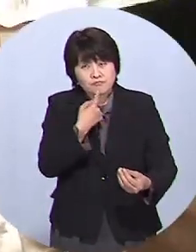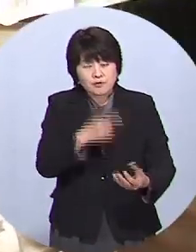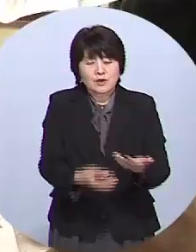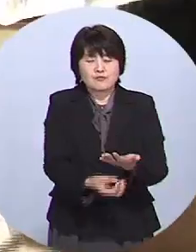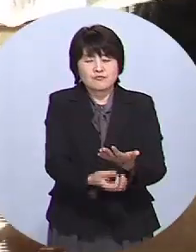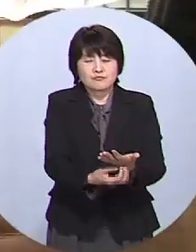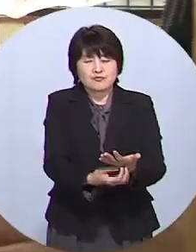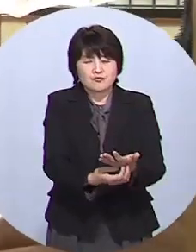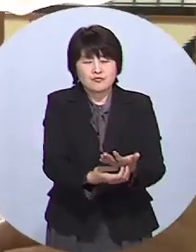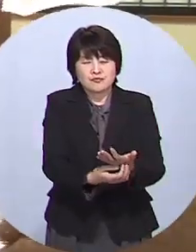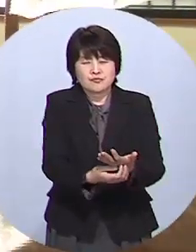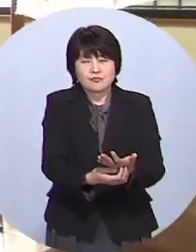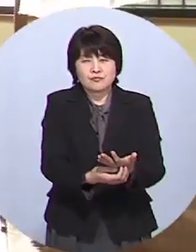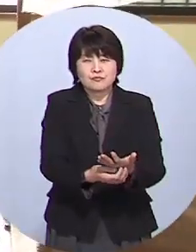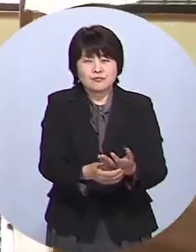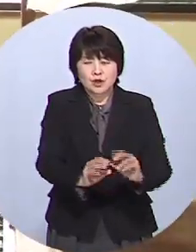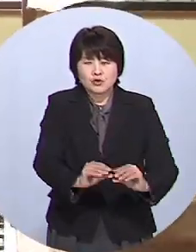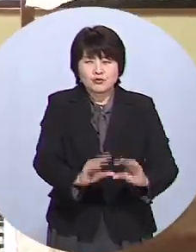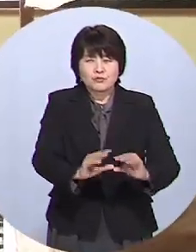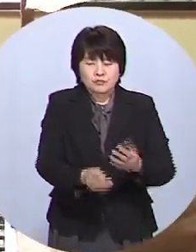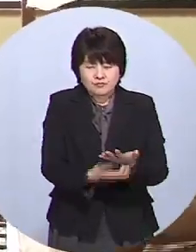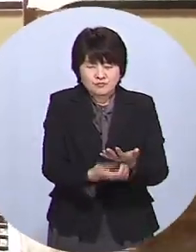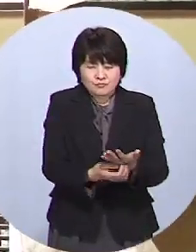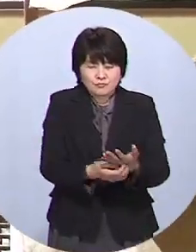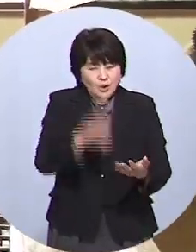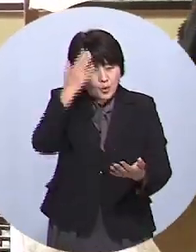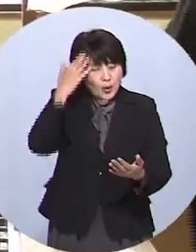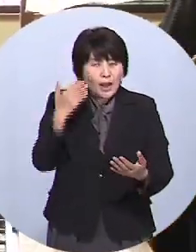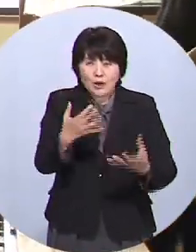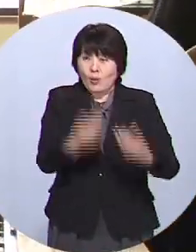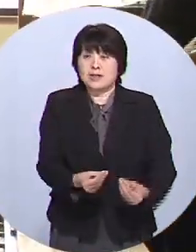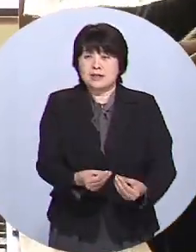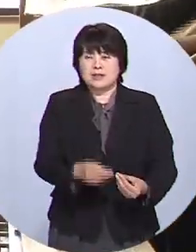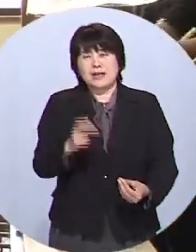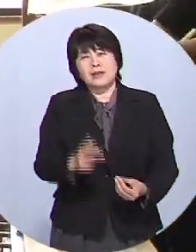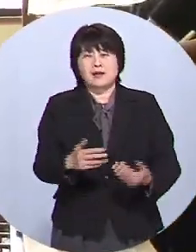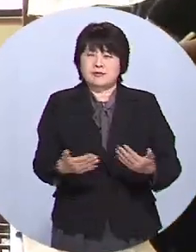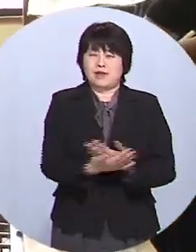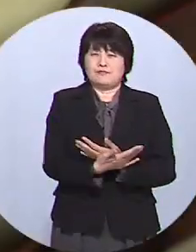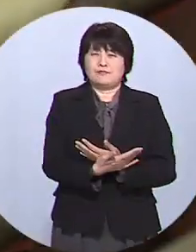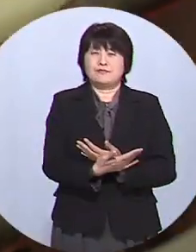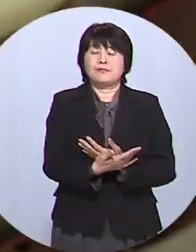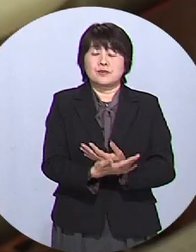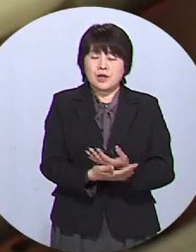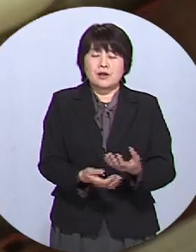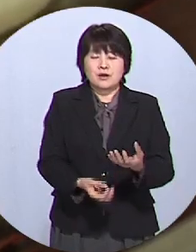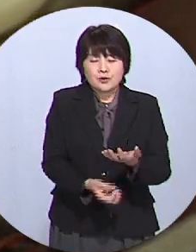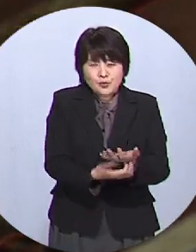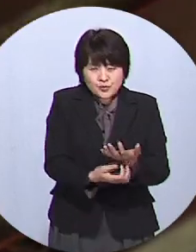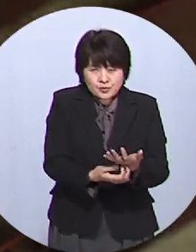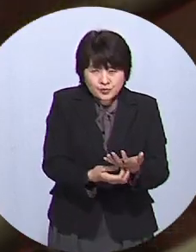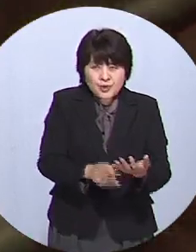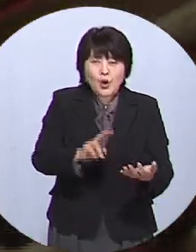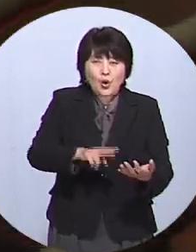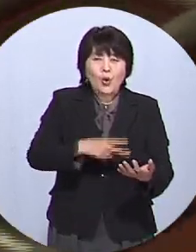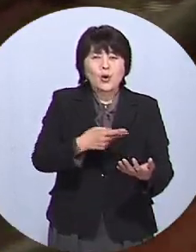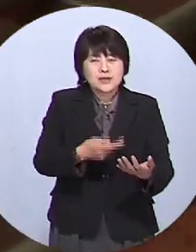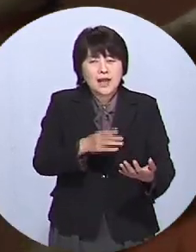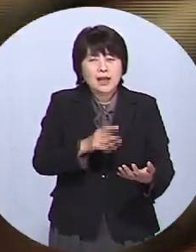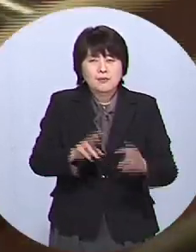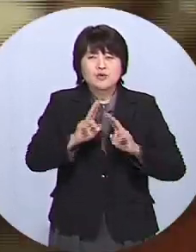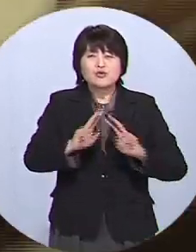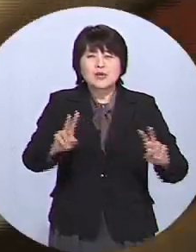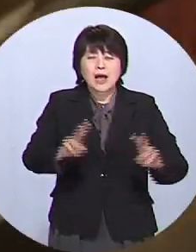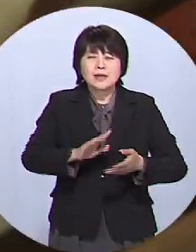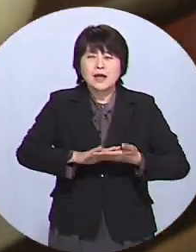ばかりずっと焼いてしまいますと膨らむ前におせんべい焼けてしまって硬いおせんべいになってしまいますので、おせんべい焼けたかなのタイミング